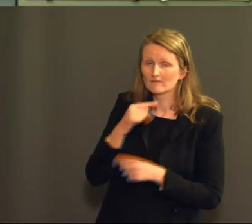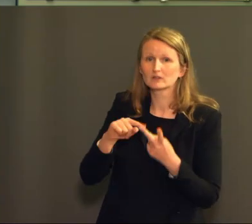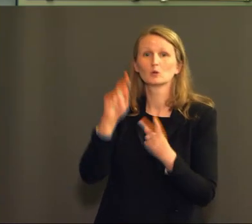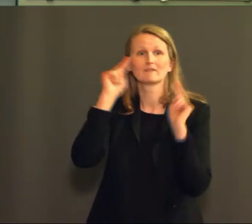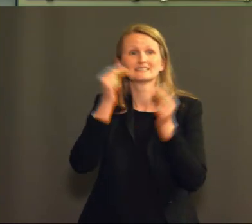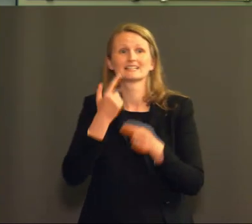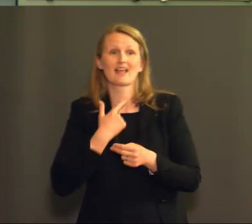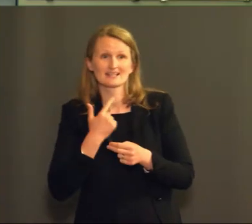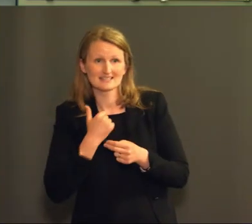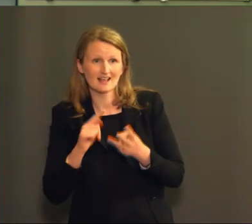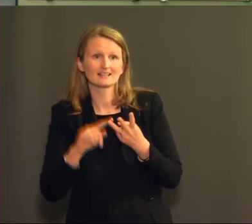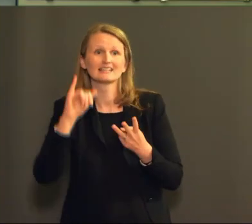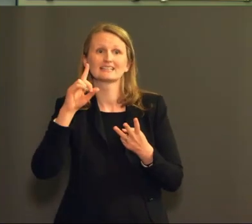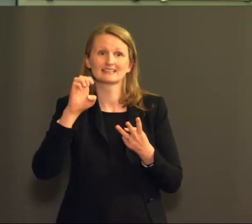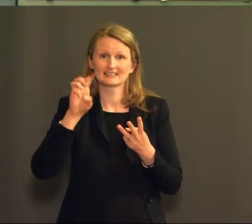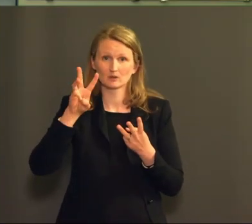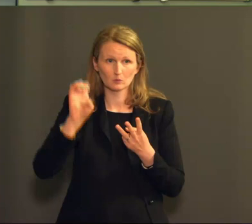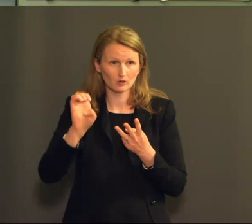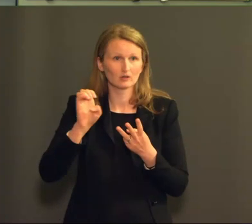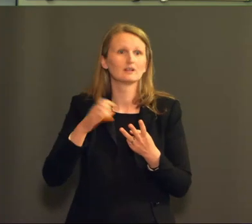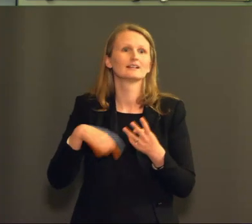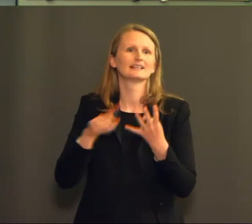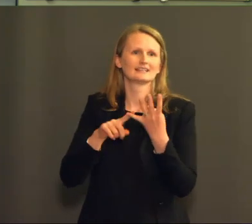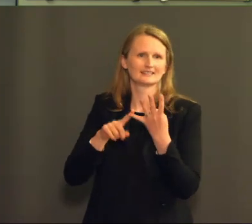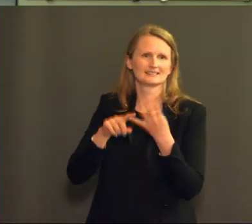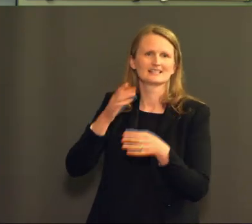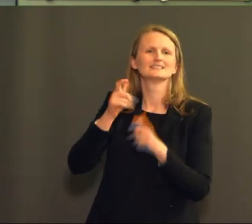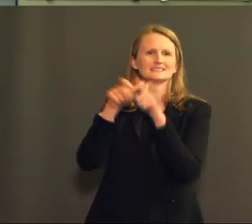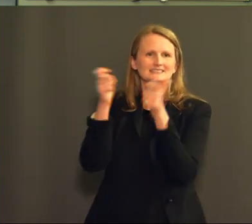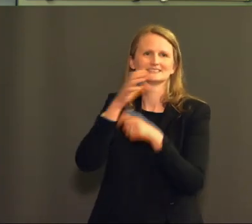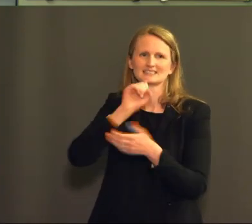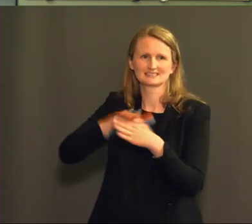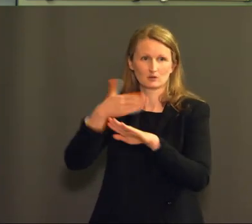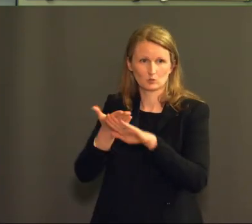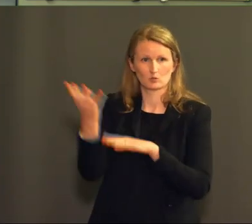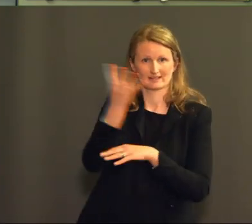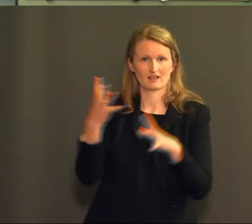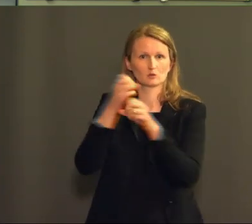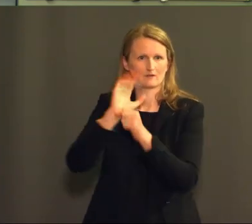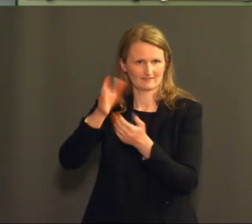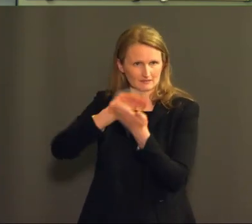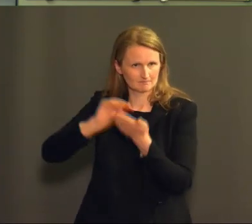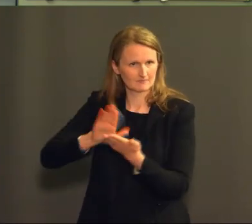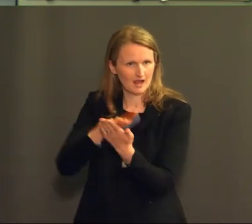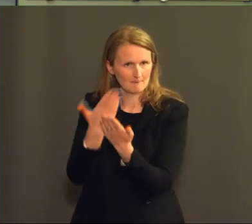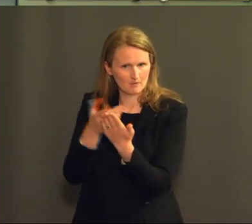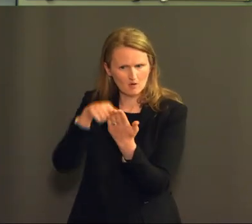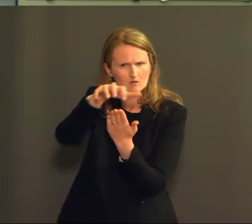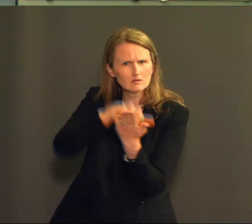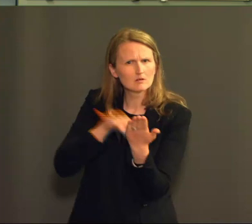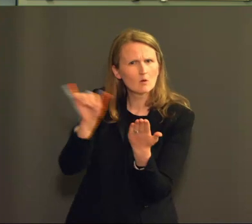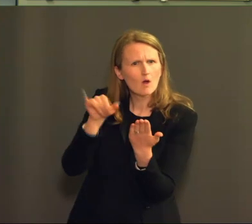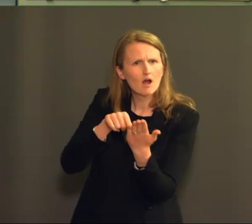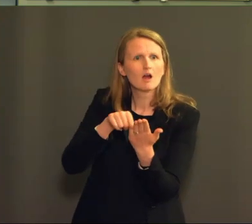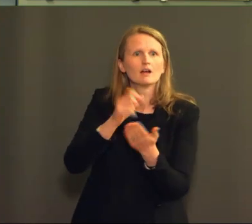pour objectif de cartographier les activités sectorielles les plus exposées. Quelles activités sectorielles